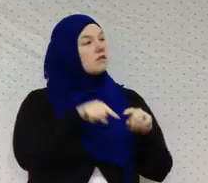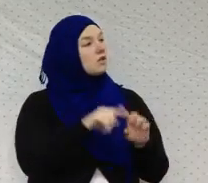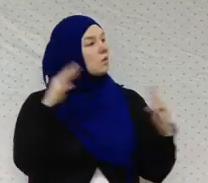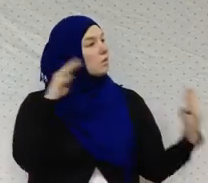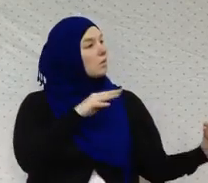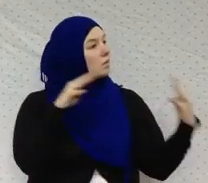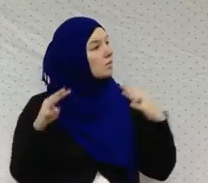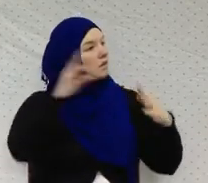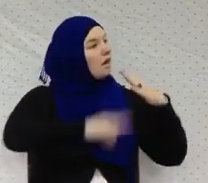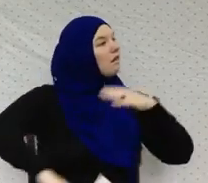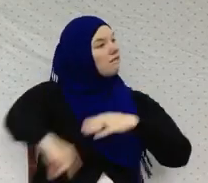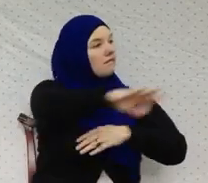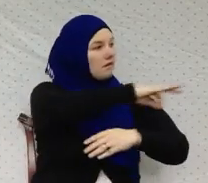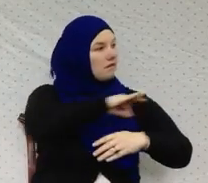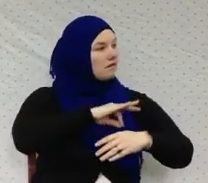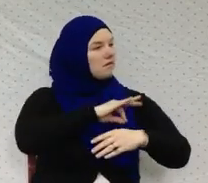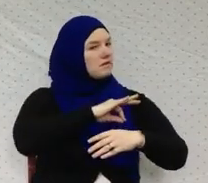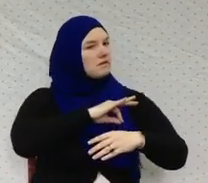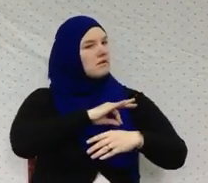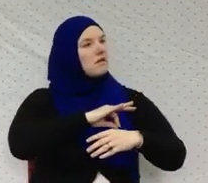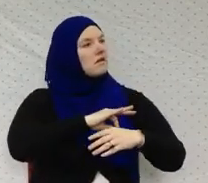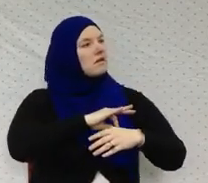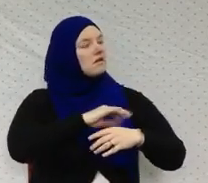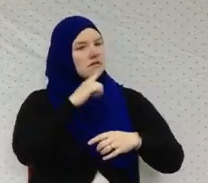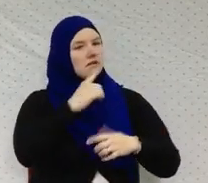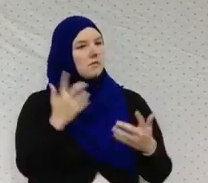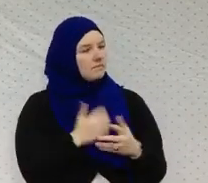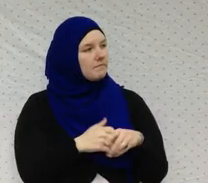فِئَةً فَاثْبُتُوا وَاذْكُرُوا اللَّهَ